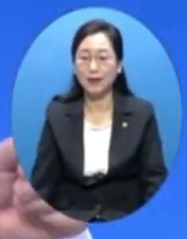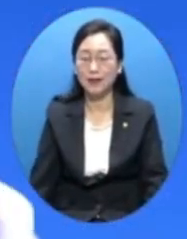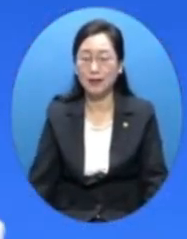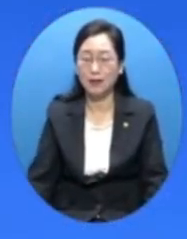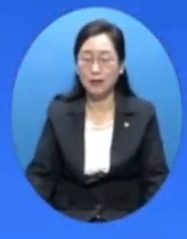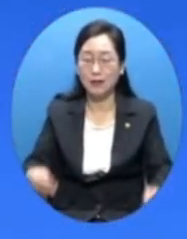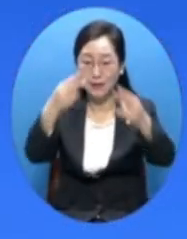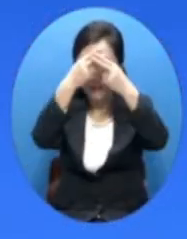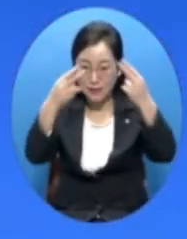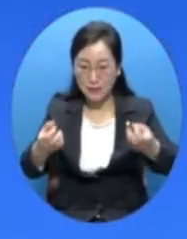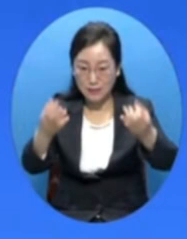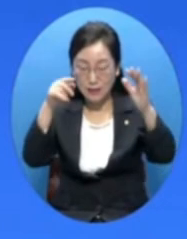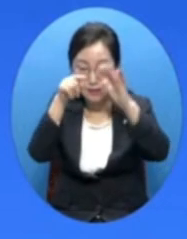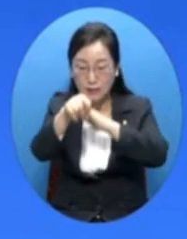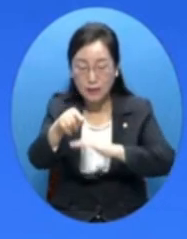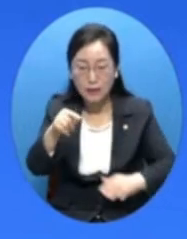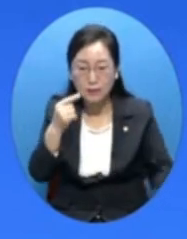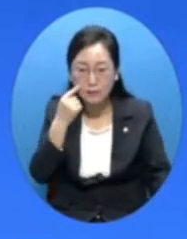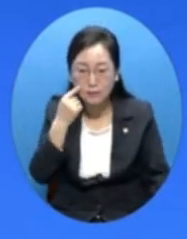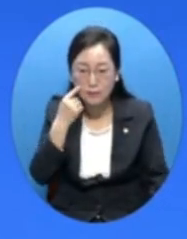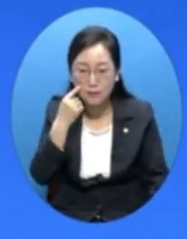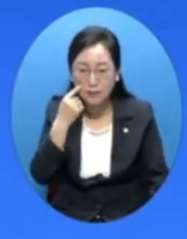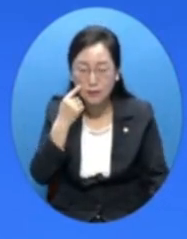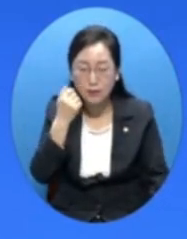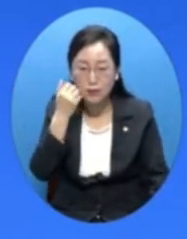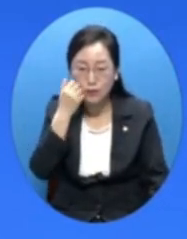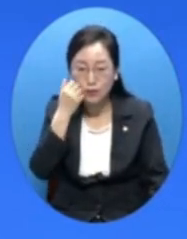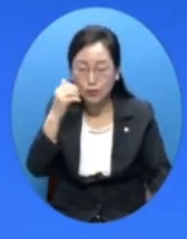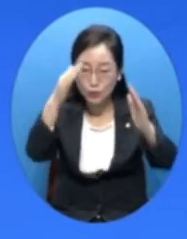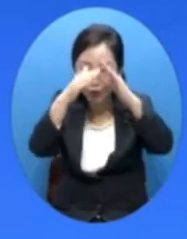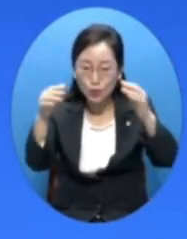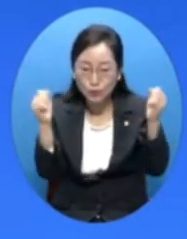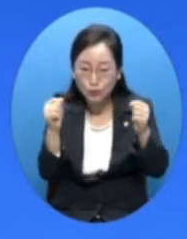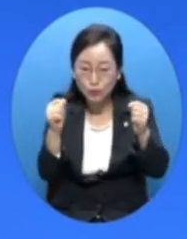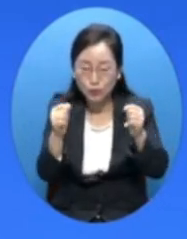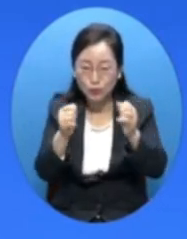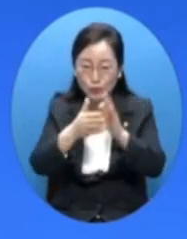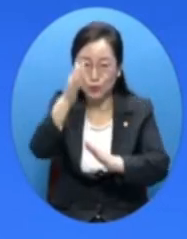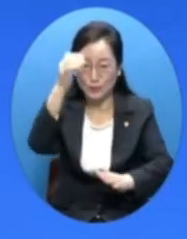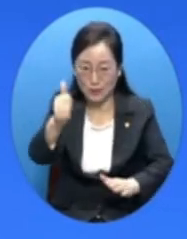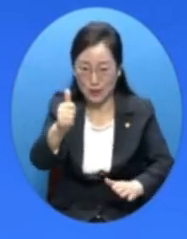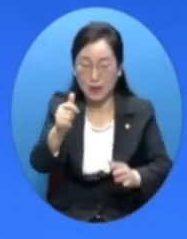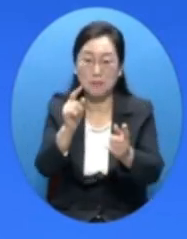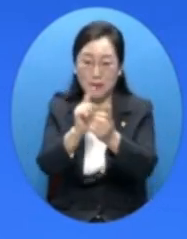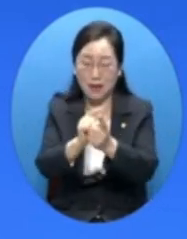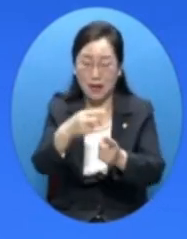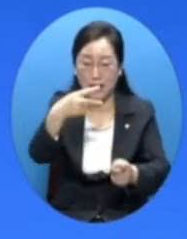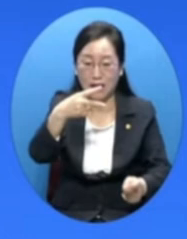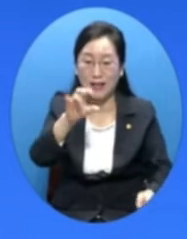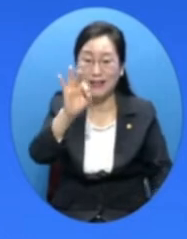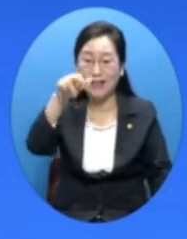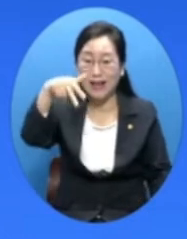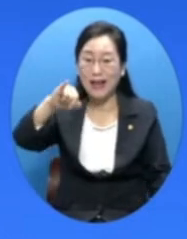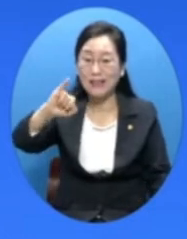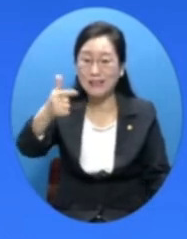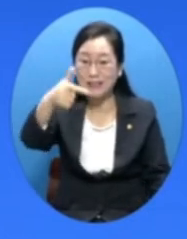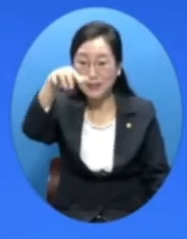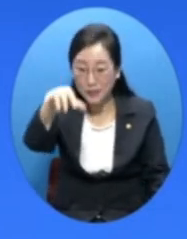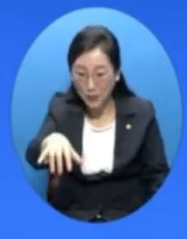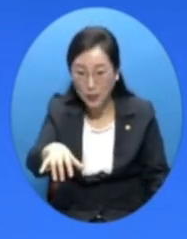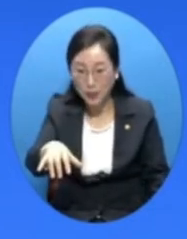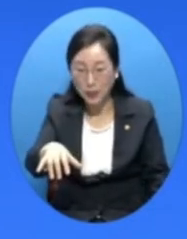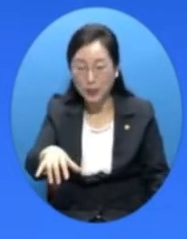장례식장에 가가지고 전북 도지사님을 만났는데 그 도지사님이 그러시더라고요. 거기 당진이라고 하는 곳에는 아이가